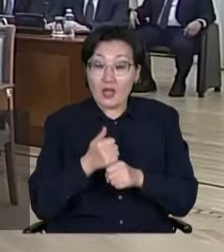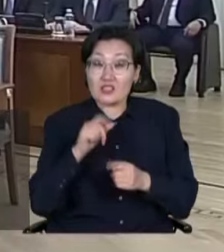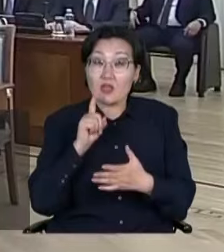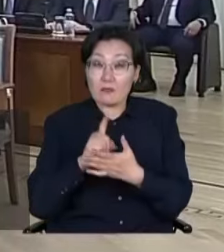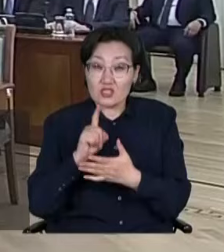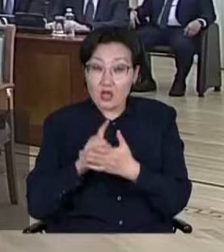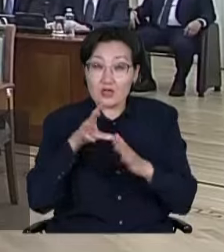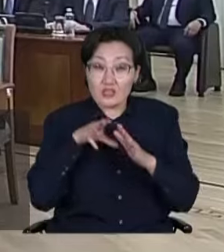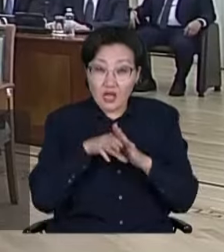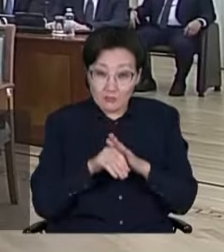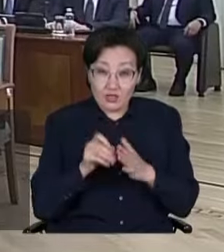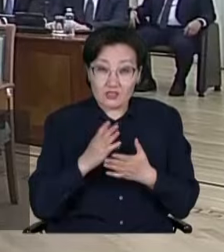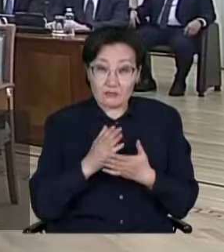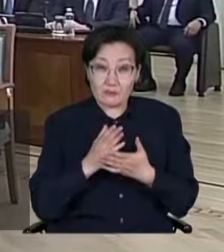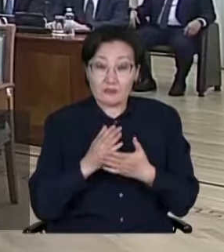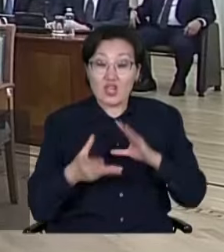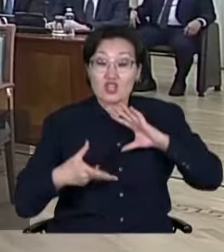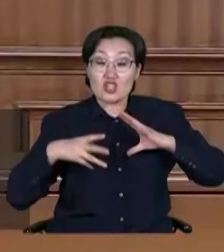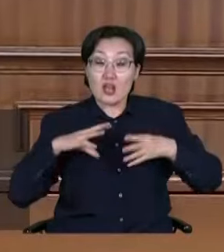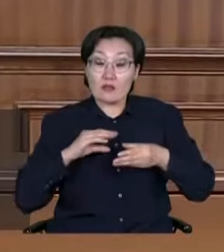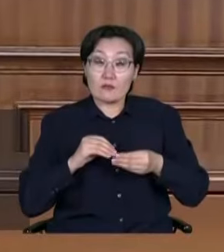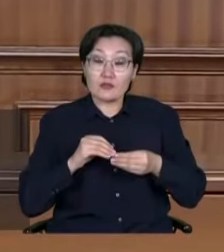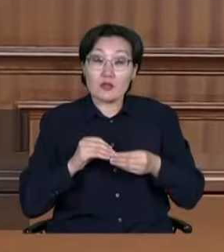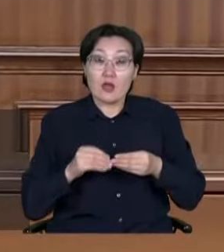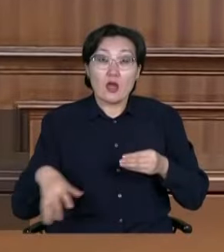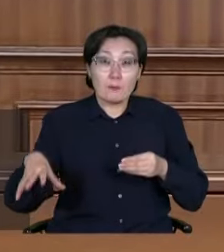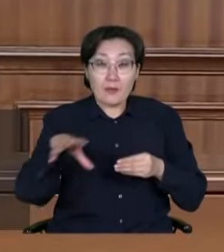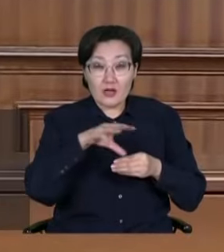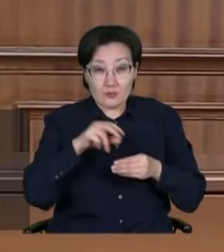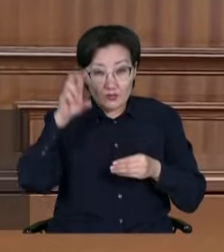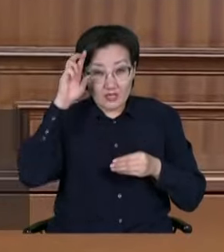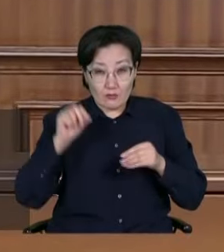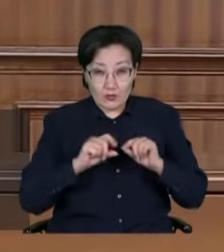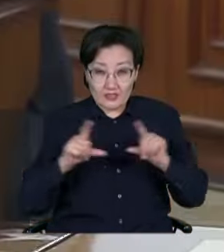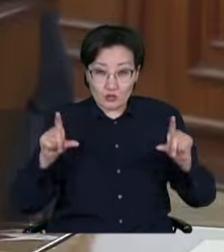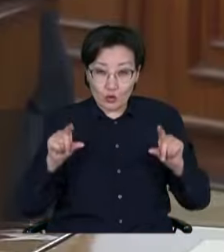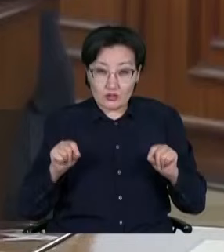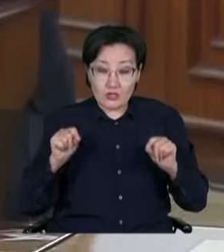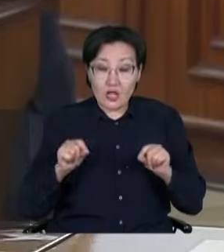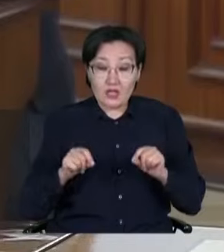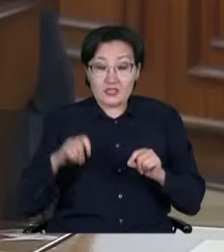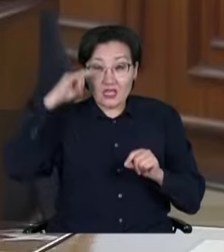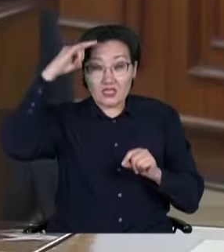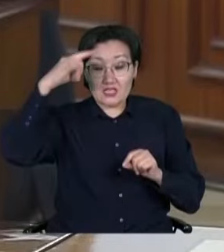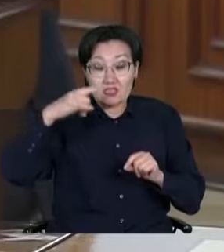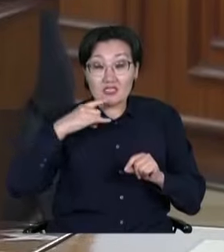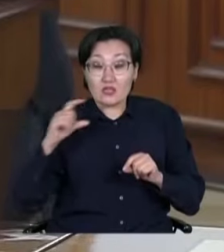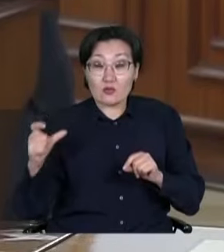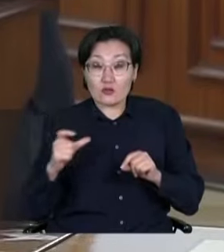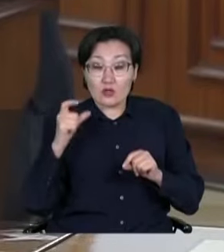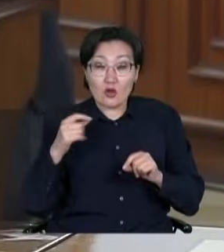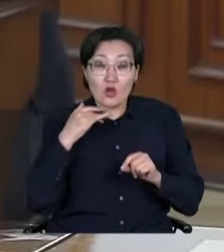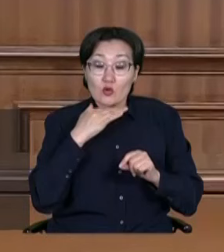бірі болу керек. Жалпы барлық мемлекеттік орган ел экономикасына мейлінше